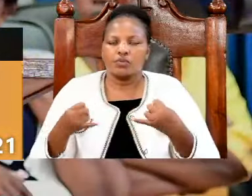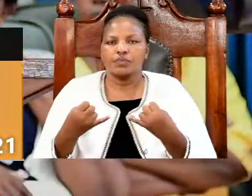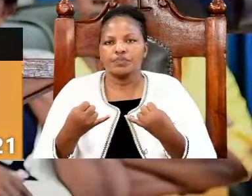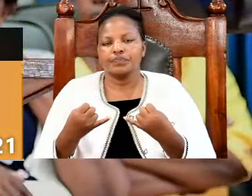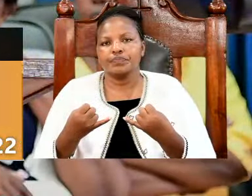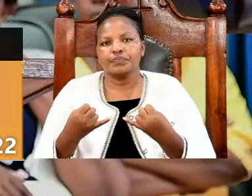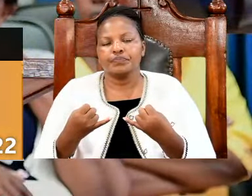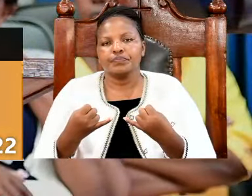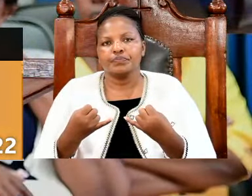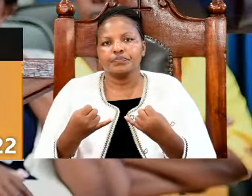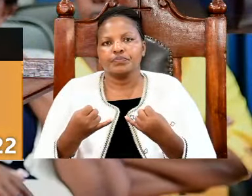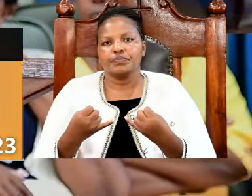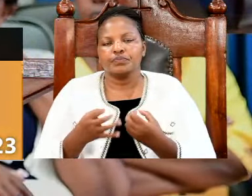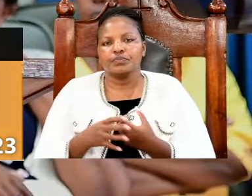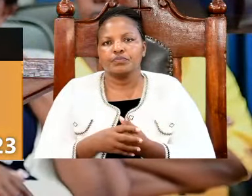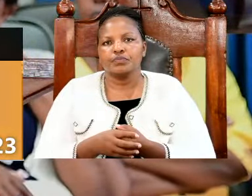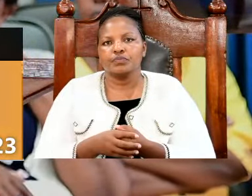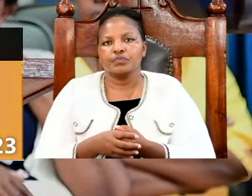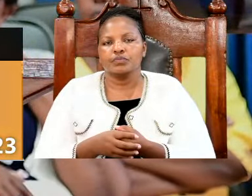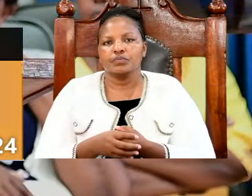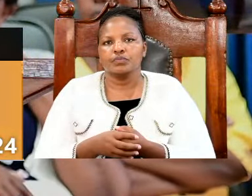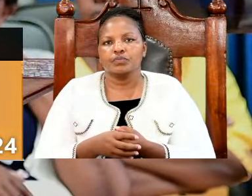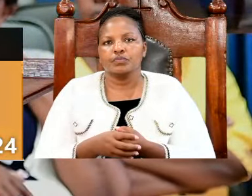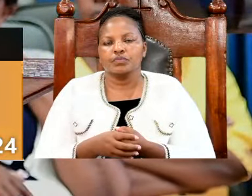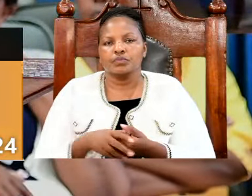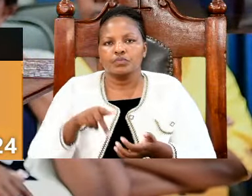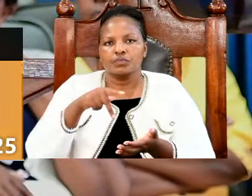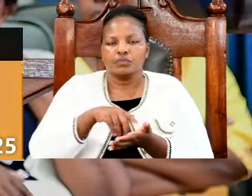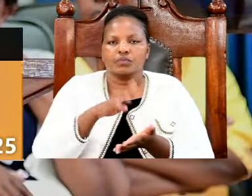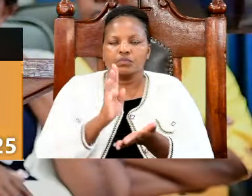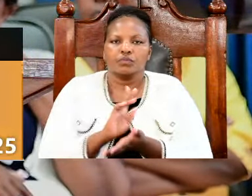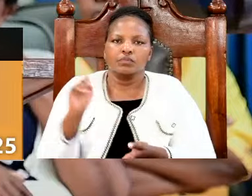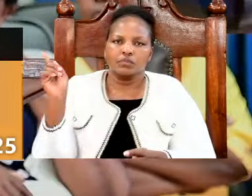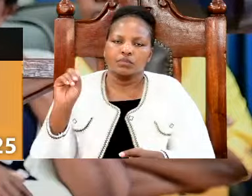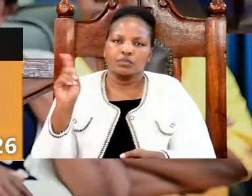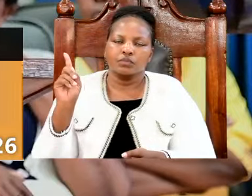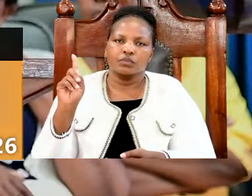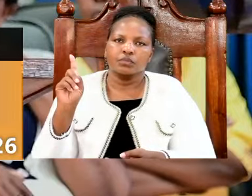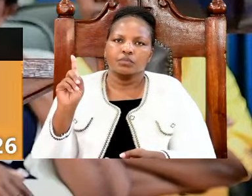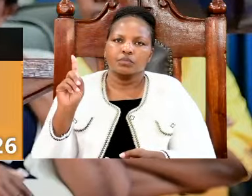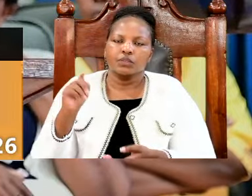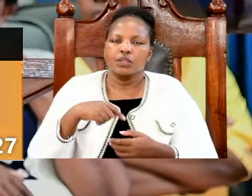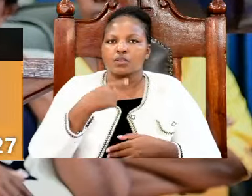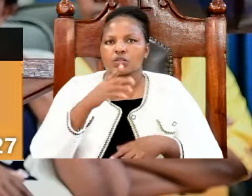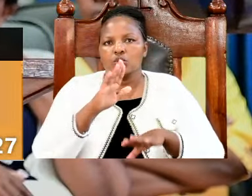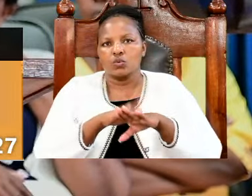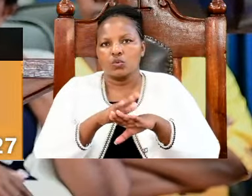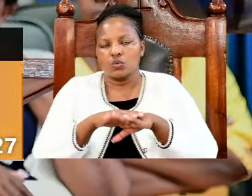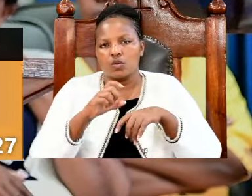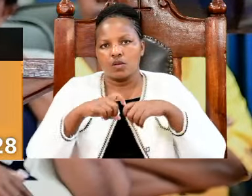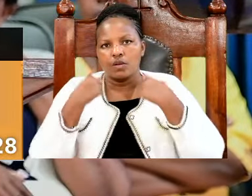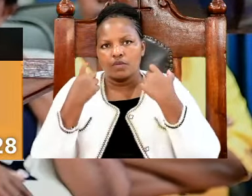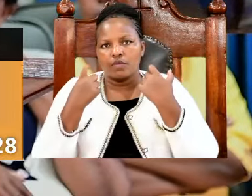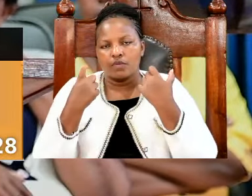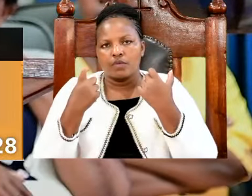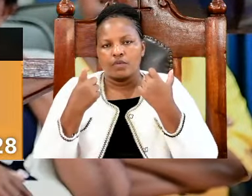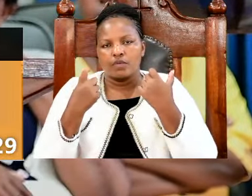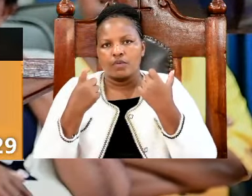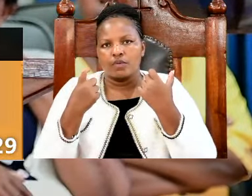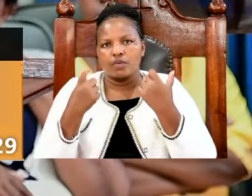parokia PCEA Kibwesi. Presbiteria ya Nairobi ya kati ilionelea kwamba mshugaji Steven